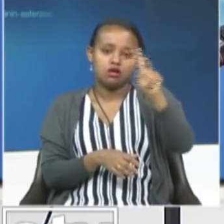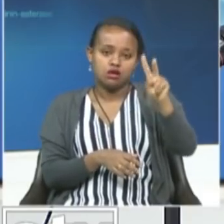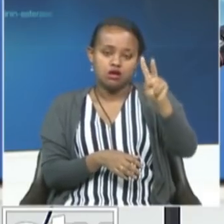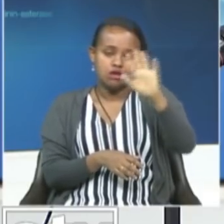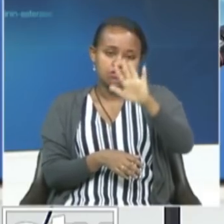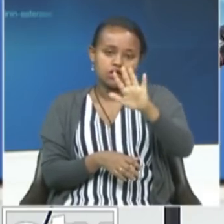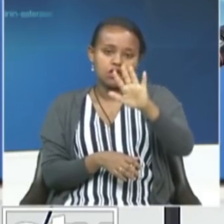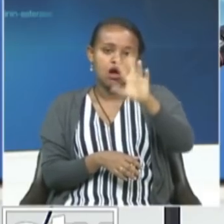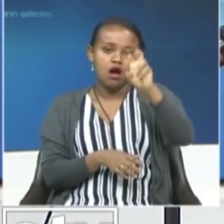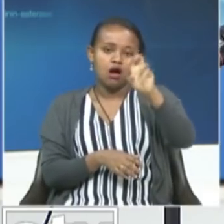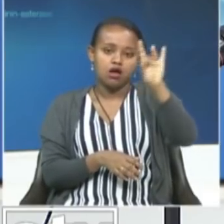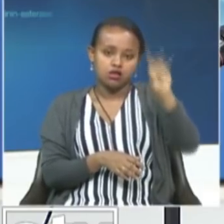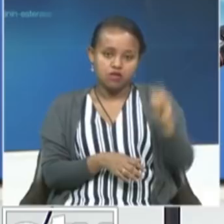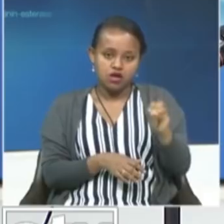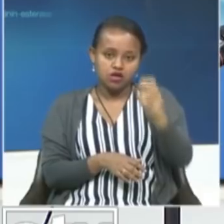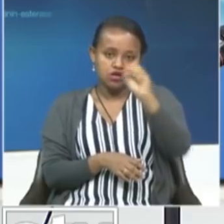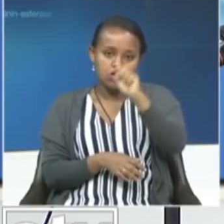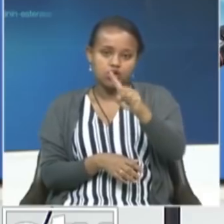011551 2080 ደግሟለኝ